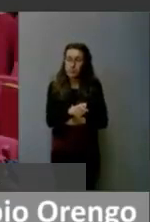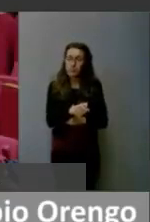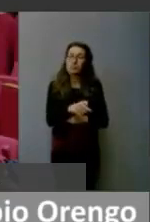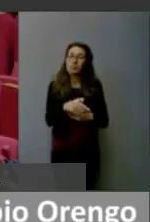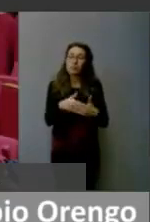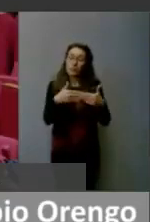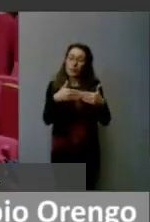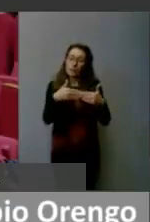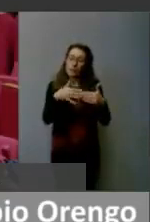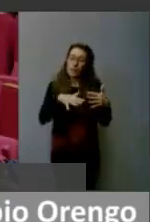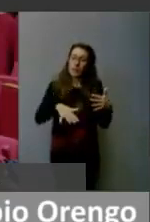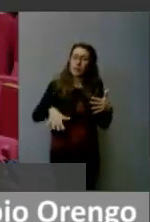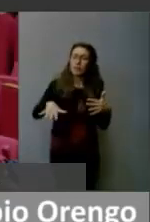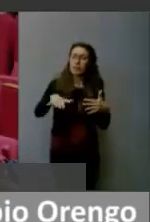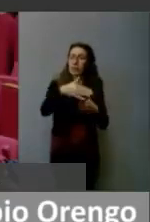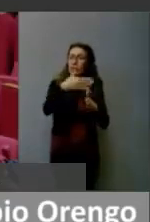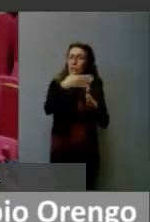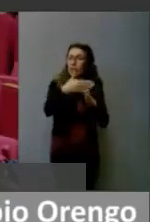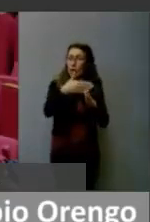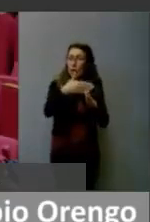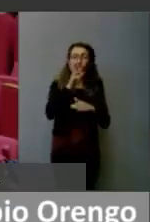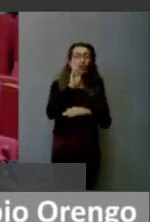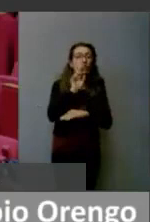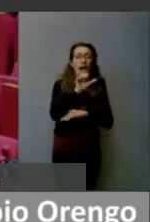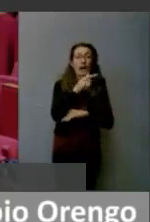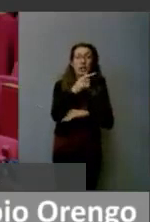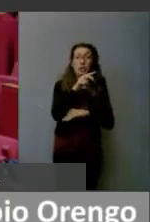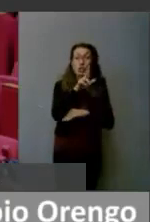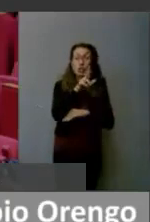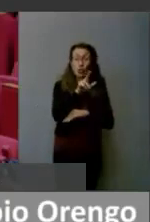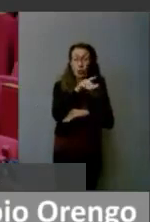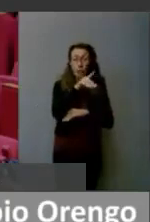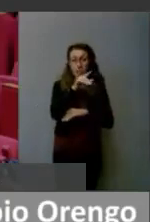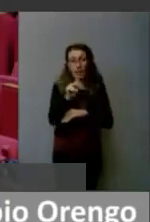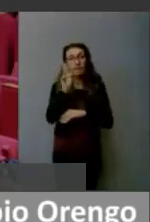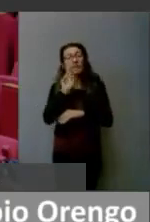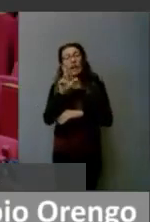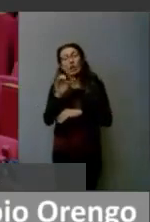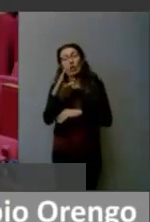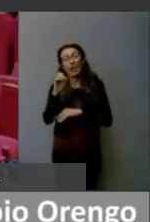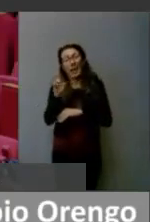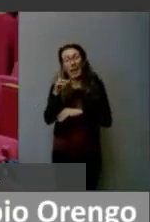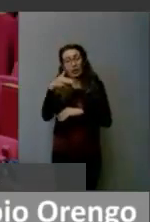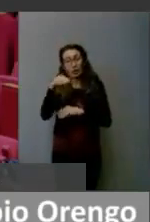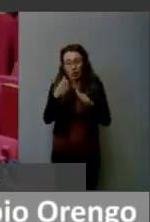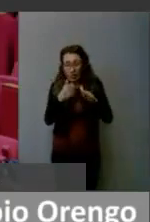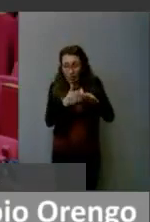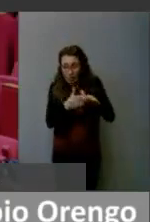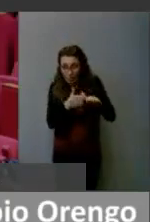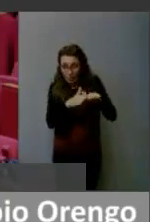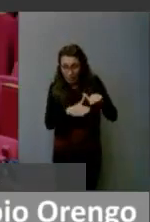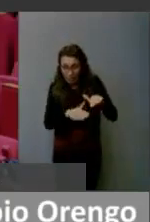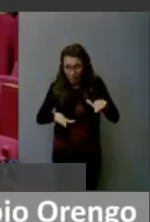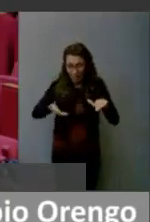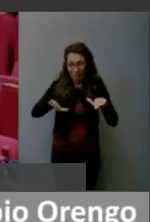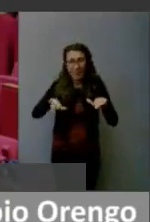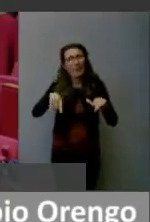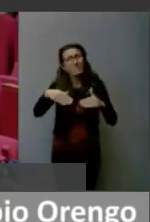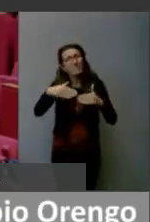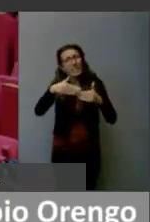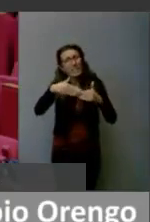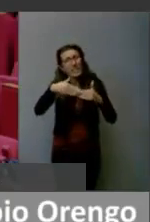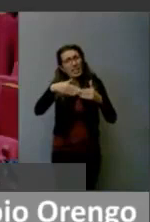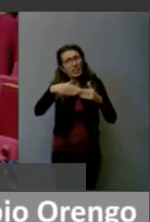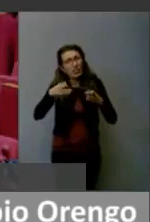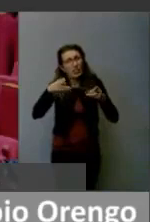appunto dell'incrocio tra via Struppa e via Lucarno, dove esiste anche tra l'altro un attraversamento pedonale